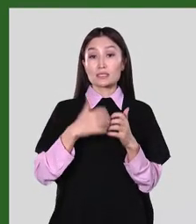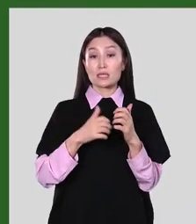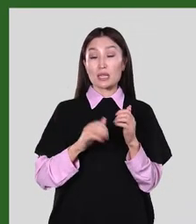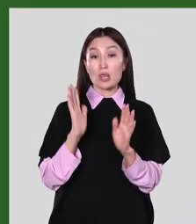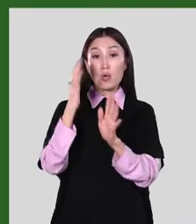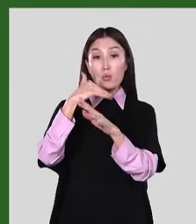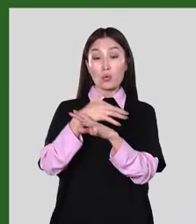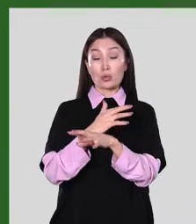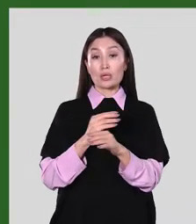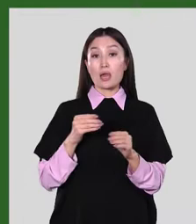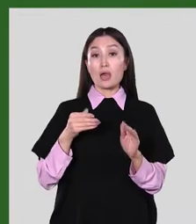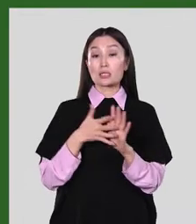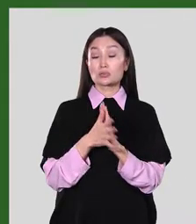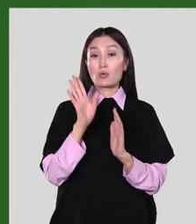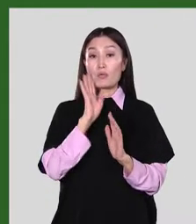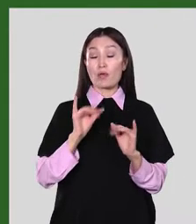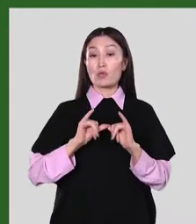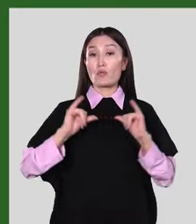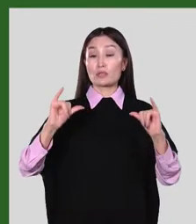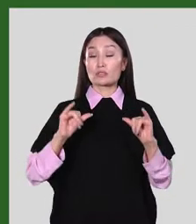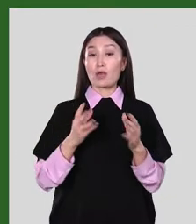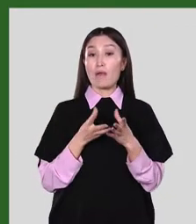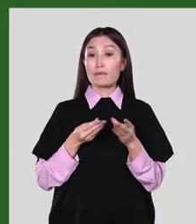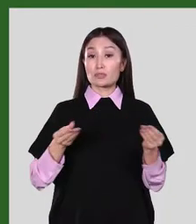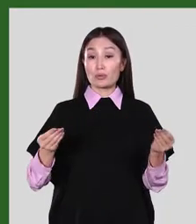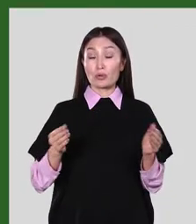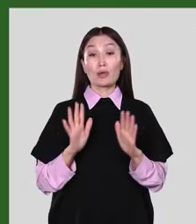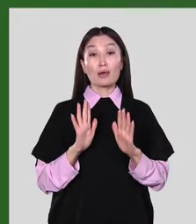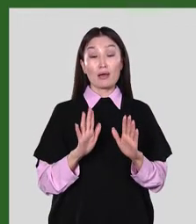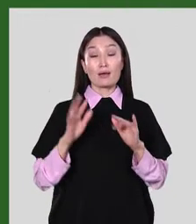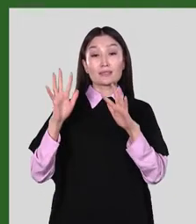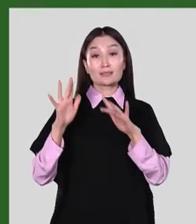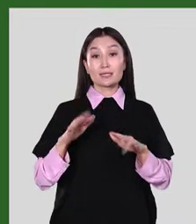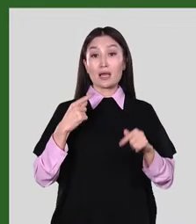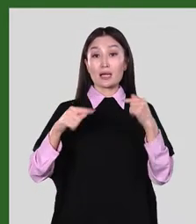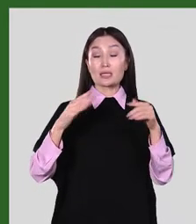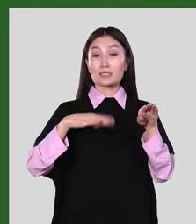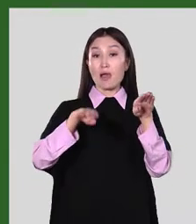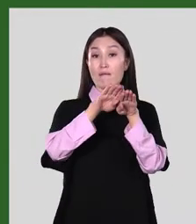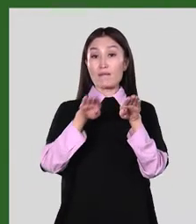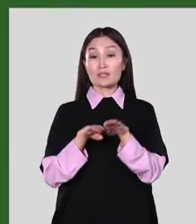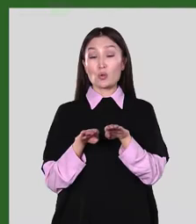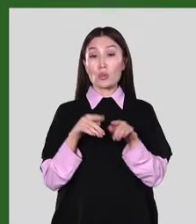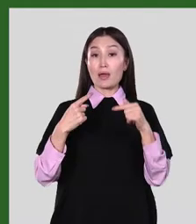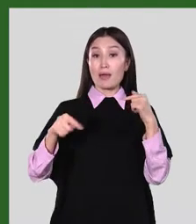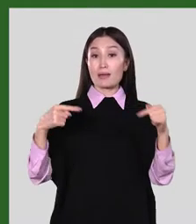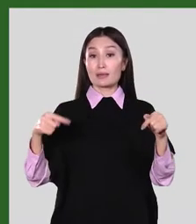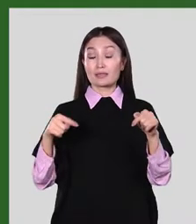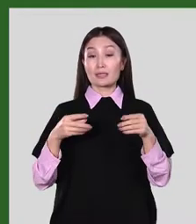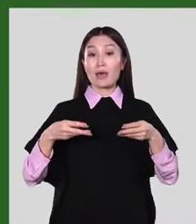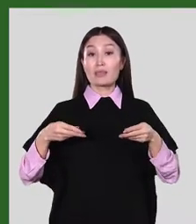расход воды в них увеличивается весной а так как снег на разных высотах тает не одновременно